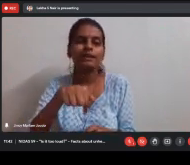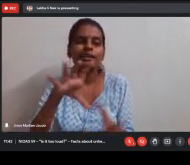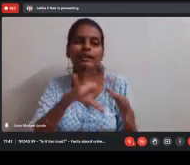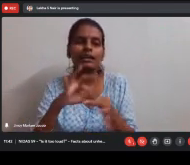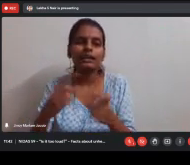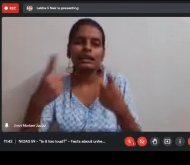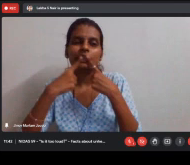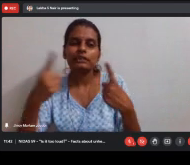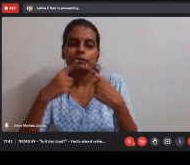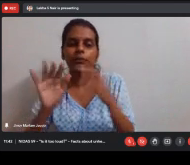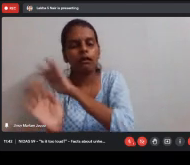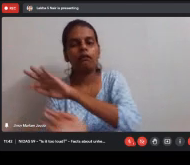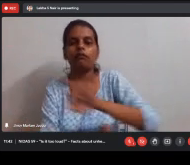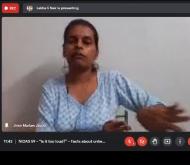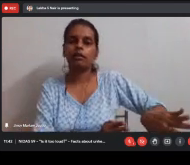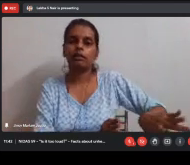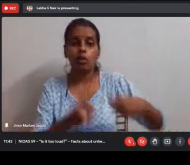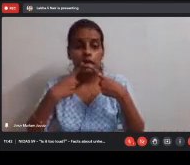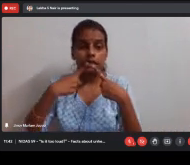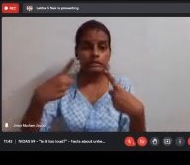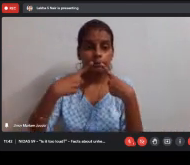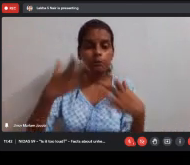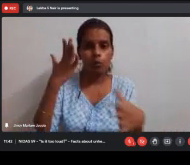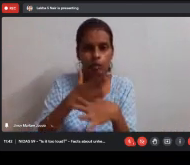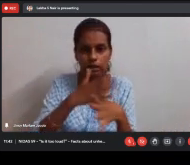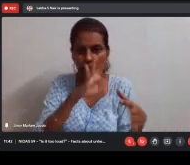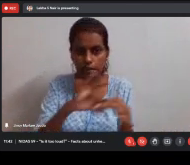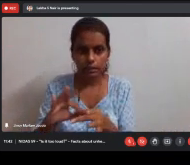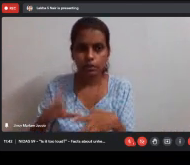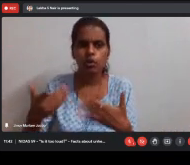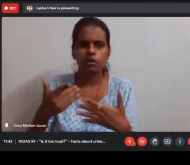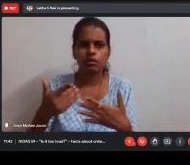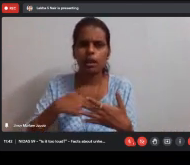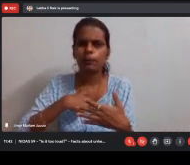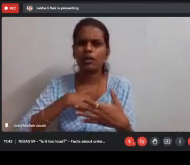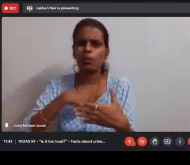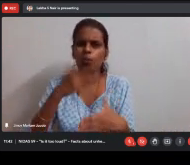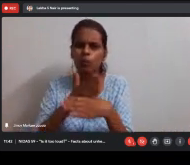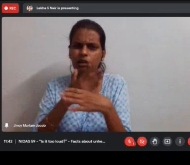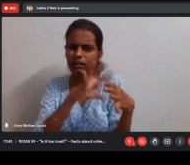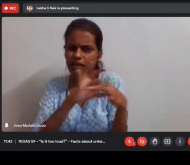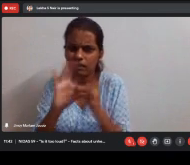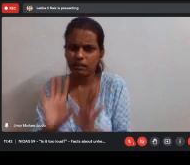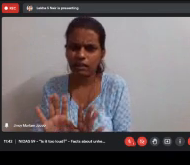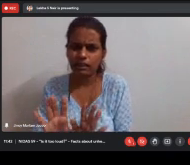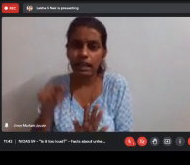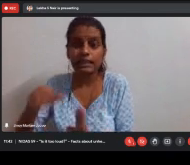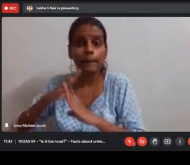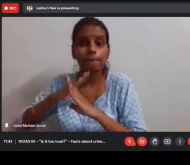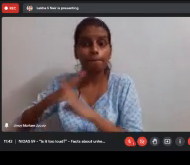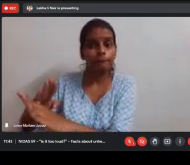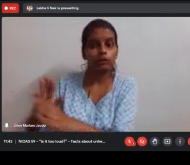കുറേ ശബ്ദങ്ങൾ പറഞ്ഞല്ലോ, ഈ ശബ്ദങ്ങളൊക്കെ നമുക്ക് കുഴപ്പമുണ്ടാക്കുന്നു, അല്ലെങ്കിൽ നമുക്ക് കേൾവിക്കുറവ് ഉണ്ടാക്കാൻ